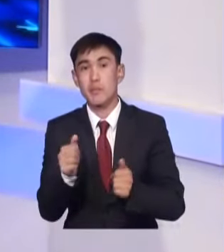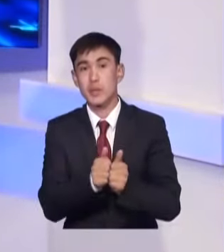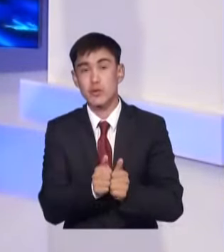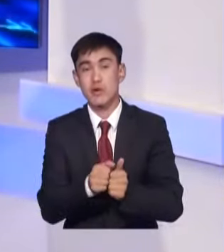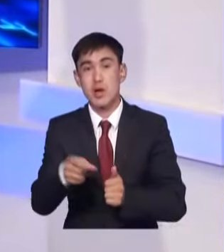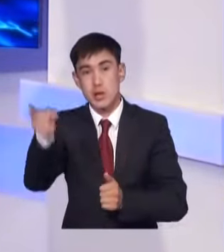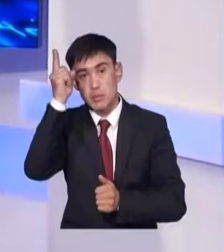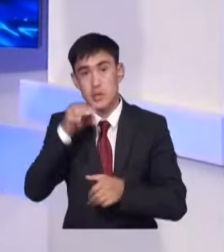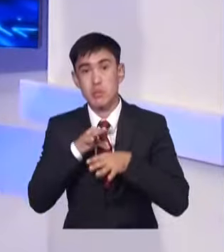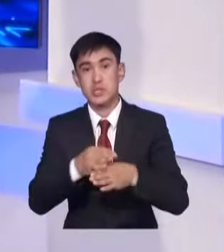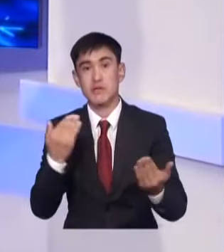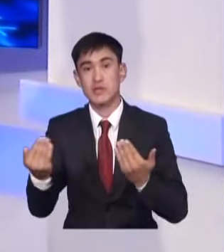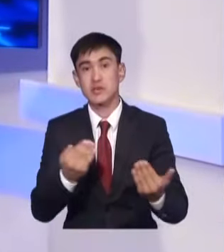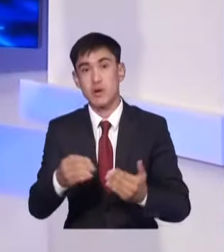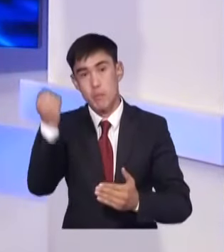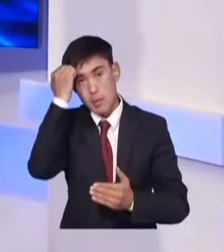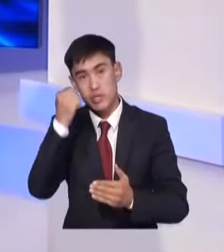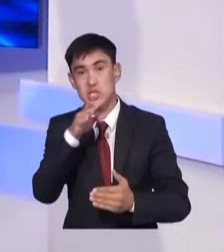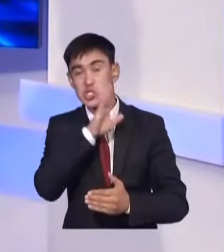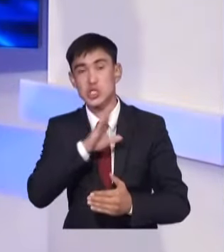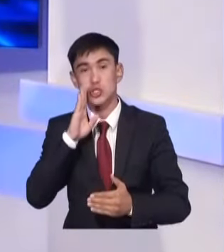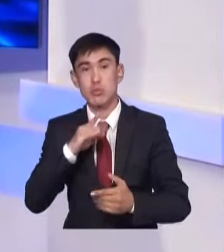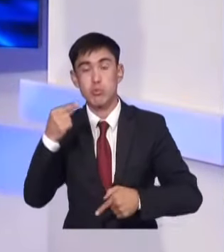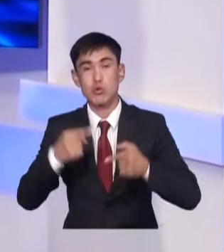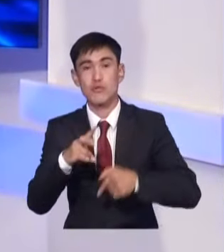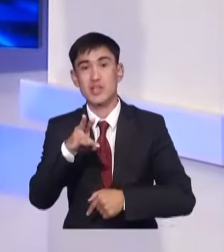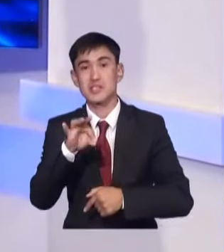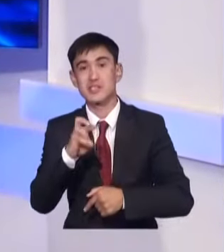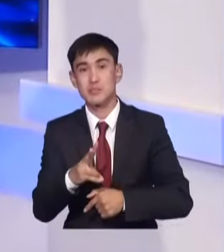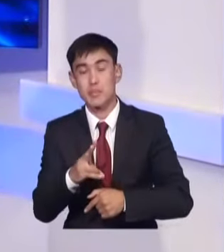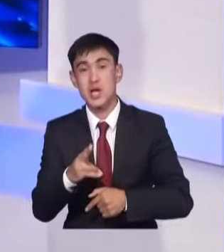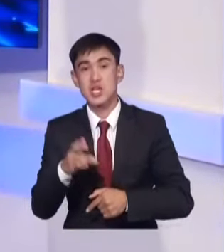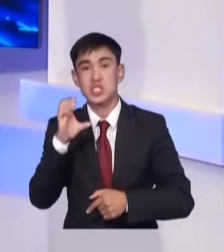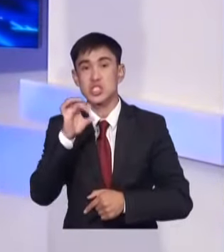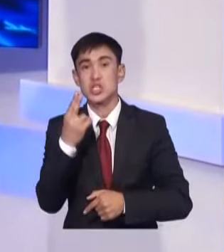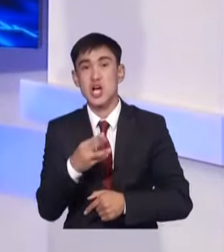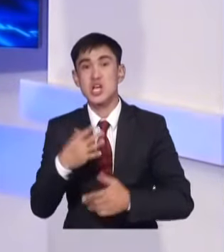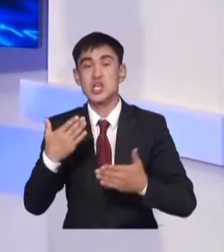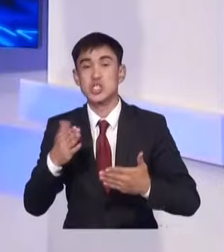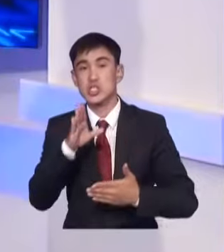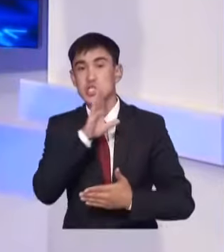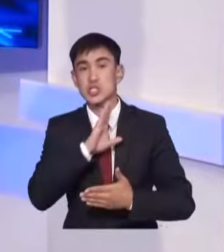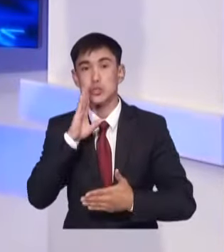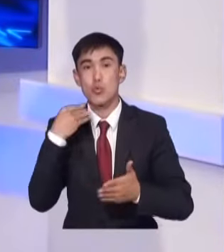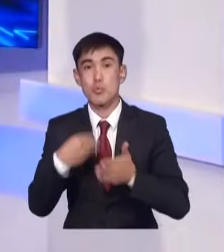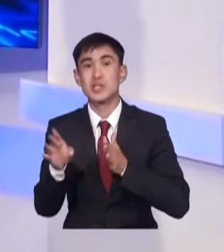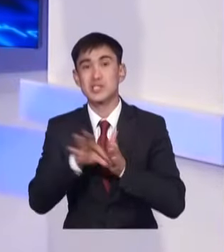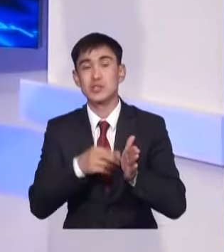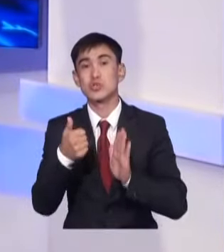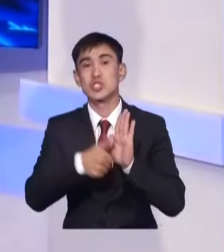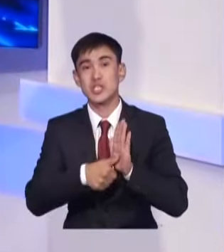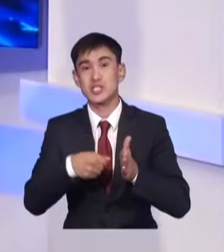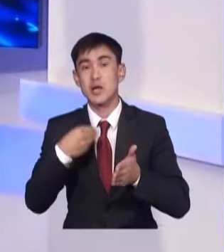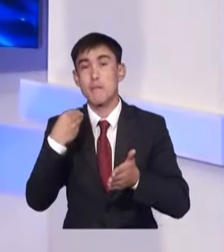выставка памяти женщин боровшихся против нацизма А в США жительница купила сразу шесть выигрышных лотерейных билетов